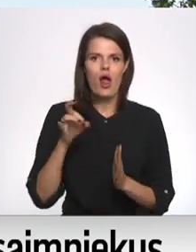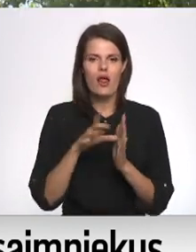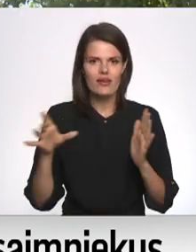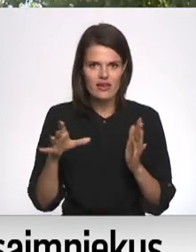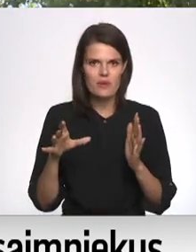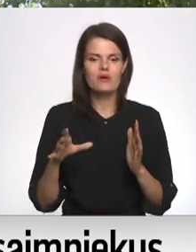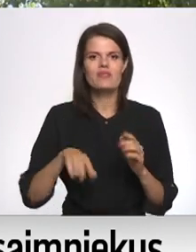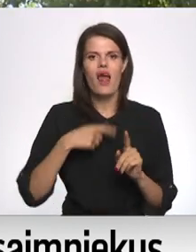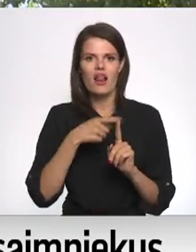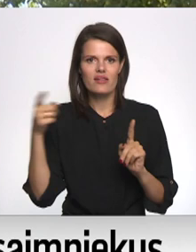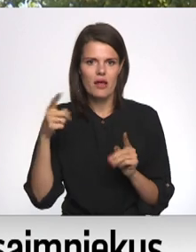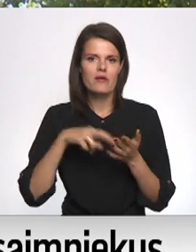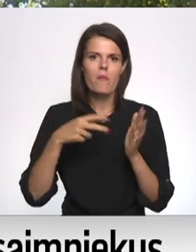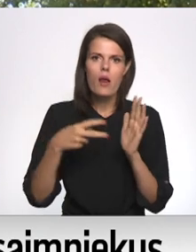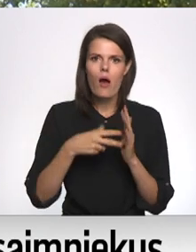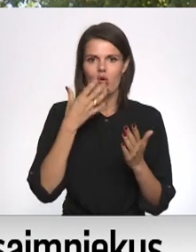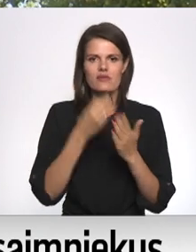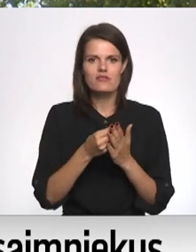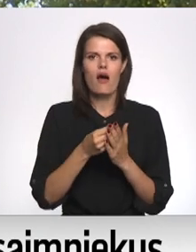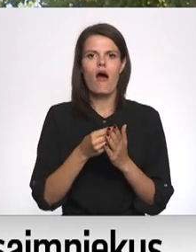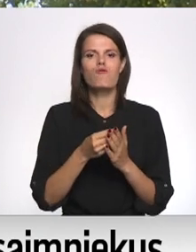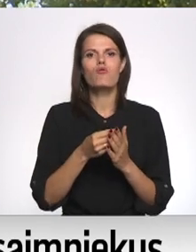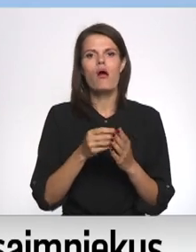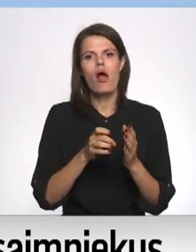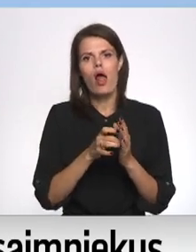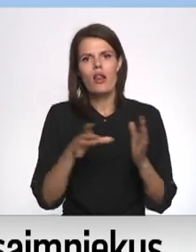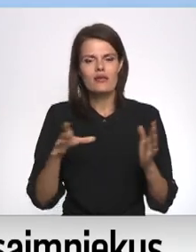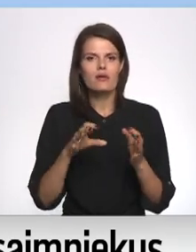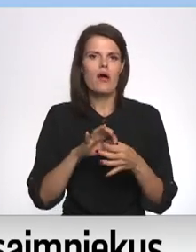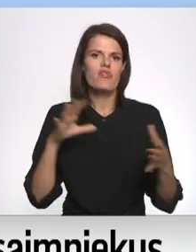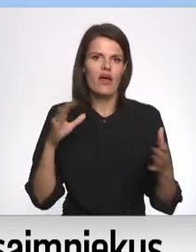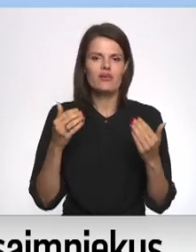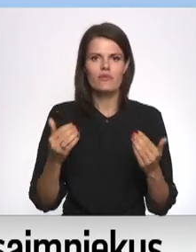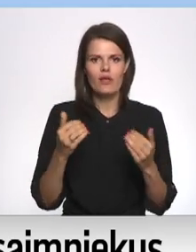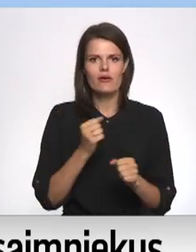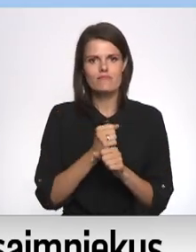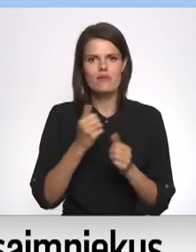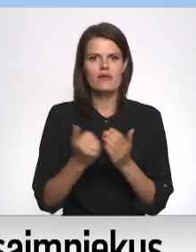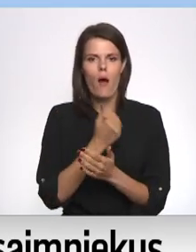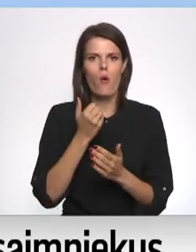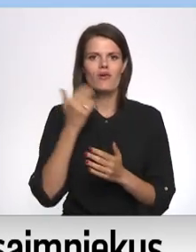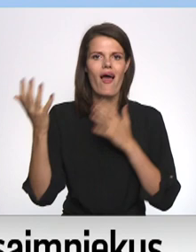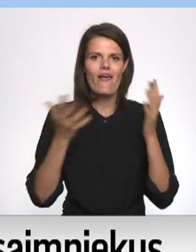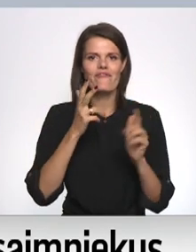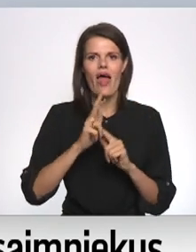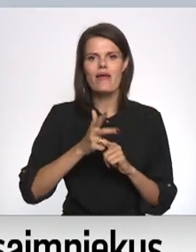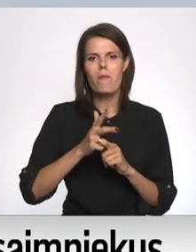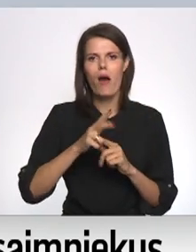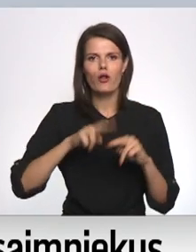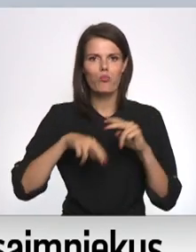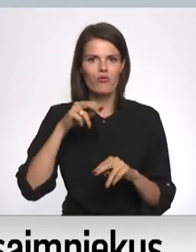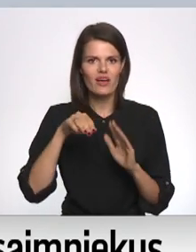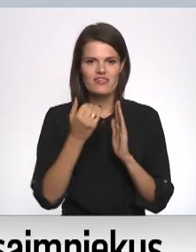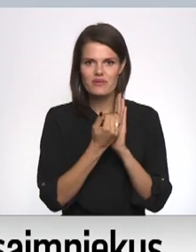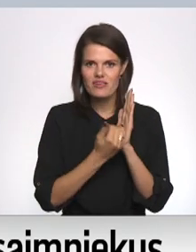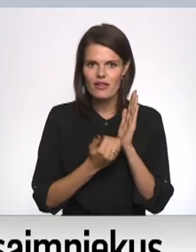elektroenerģijas, ilgtermiņā ir ieceres par savu energoresursu neatkarību. Pašlaik ir darbs pie jaunā vēja parku būvniecības likuma, tāpat arī